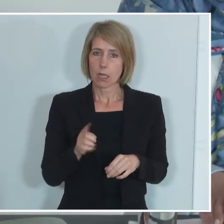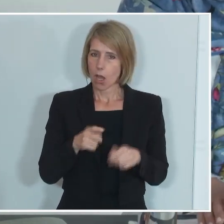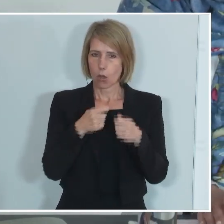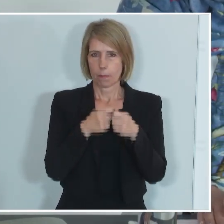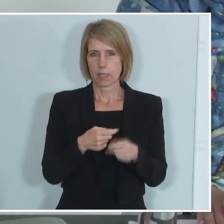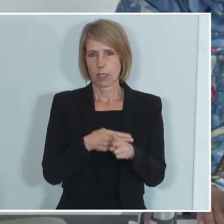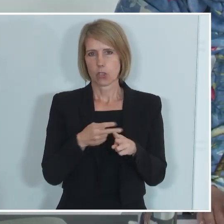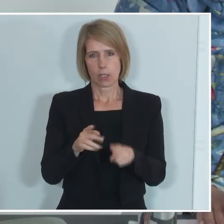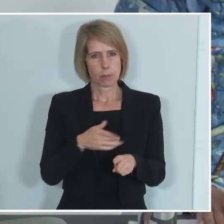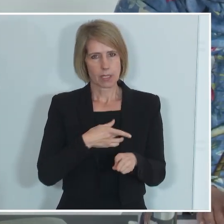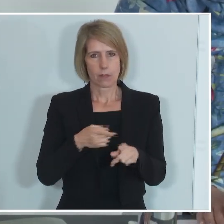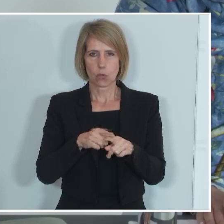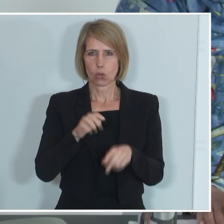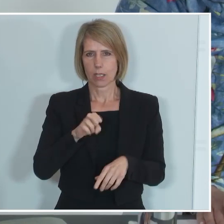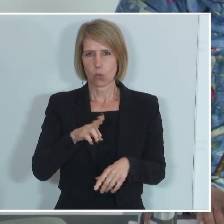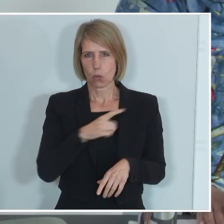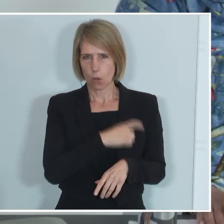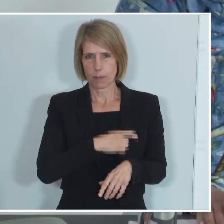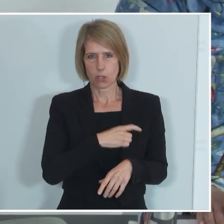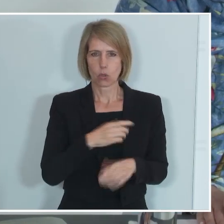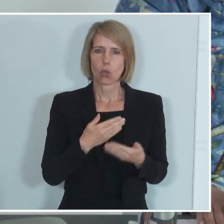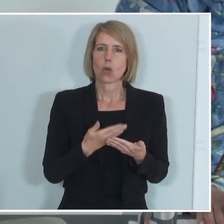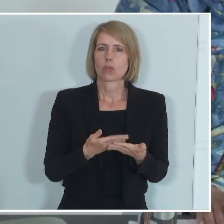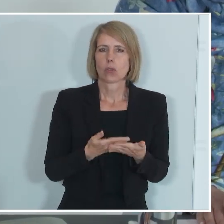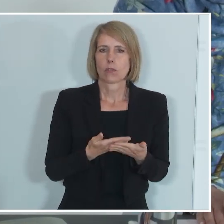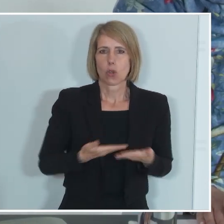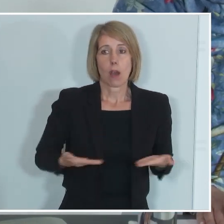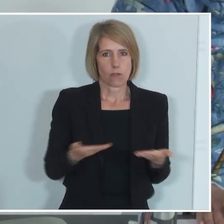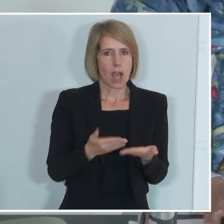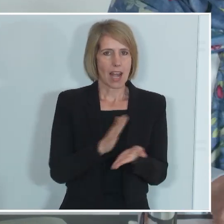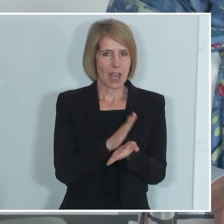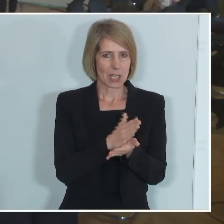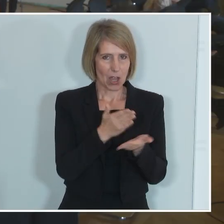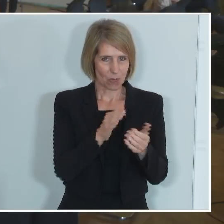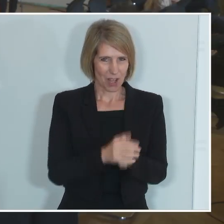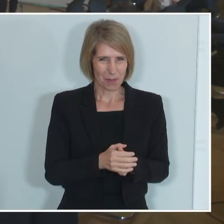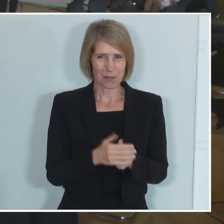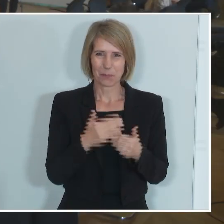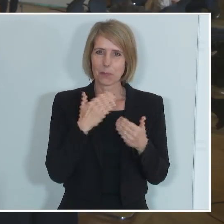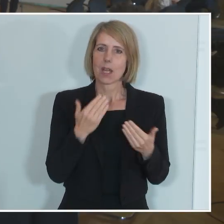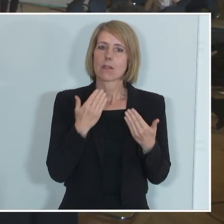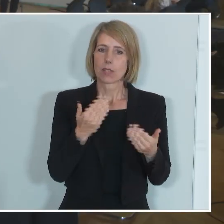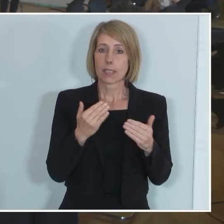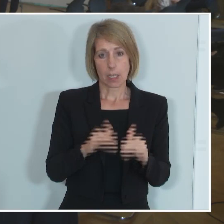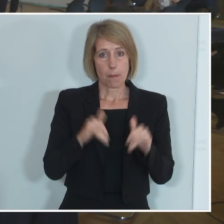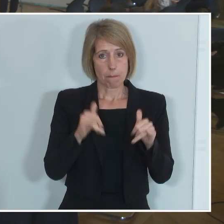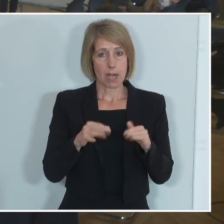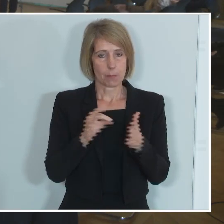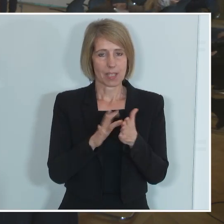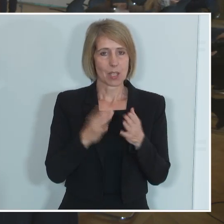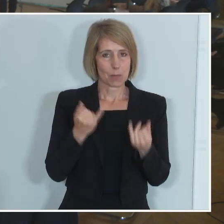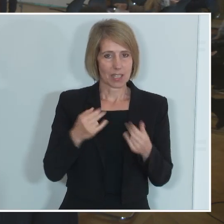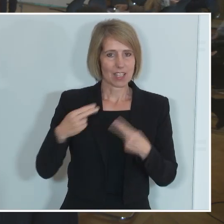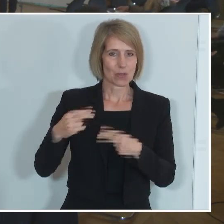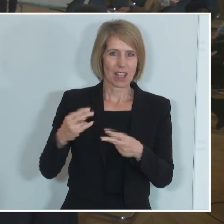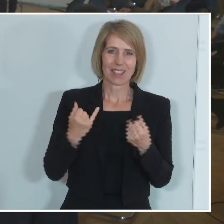Mitgliedstaaten wie die Europäische Kommission. Also insofern eine Aufgabe an alle. Vielen Dank. Aufgrund von Folgeterminen im Parlament müssen wir die Pressekonferenz leider an diesem